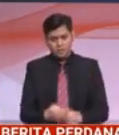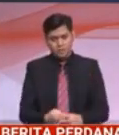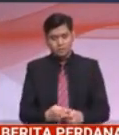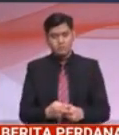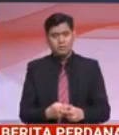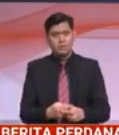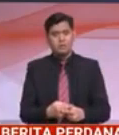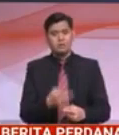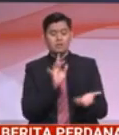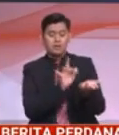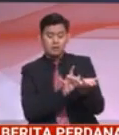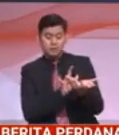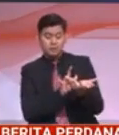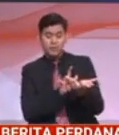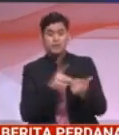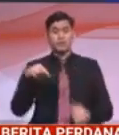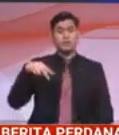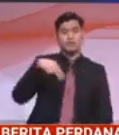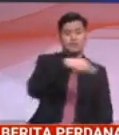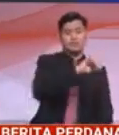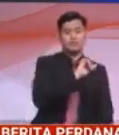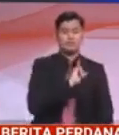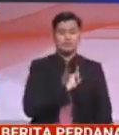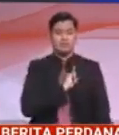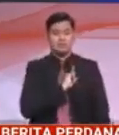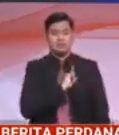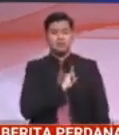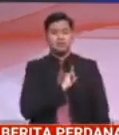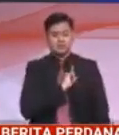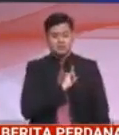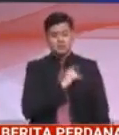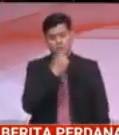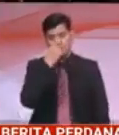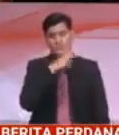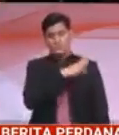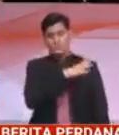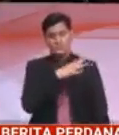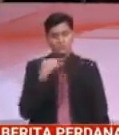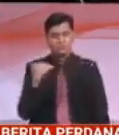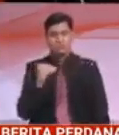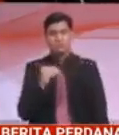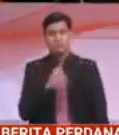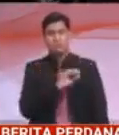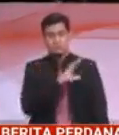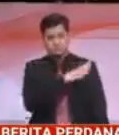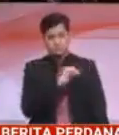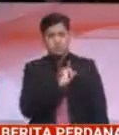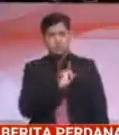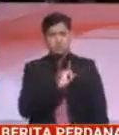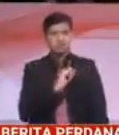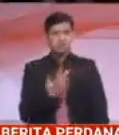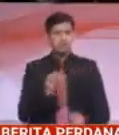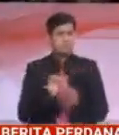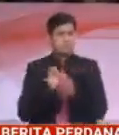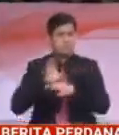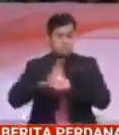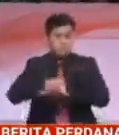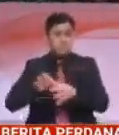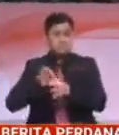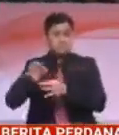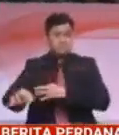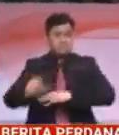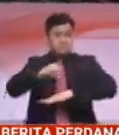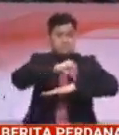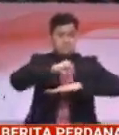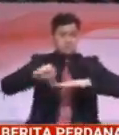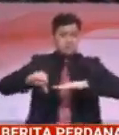after Tokyo, qualification, I will go to the surgery. Shamendran sanggup menangguhkan sesi pembedahan lututnya